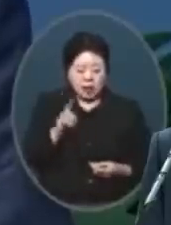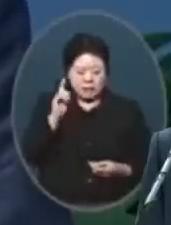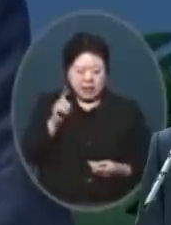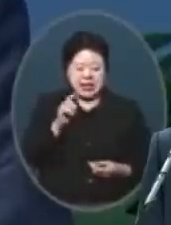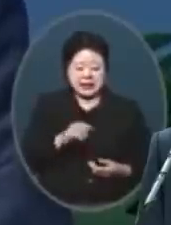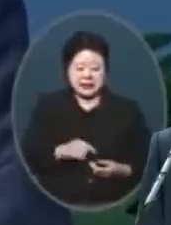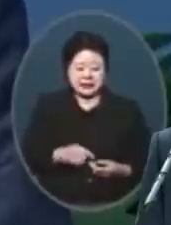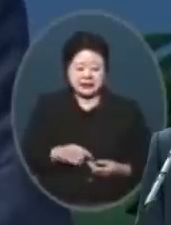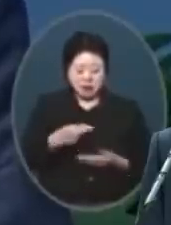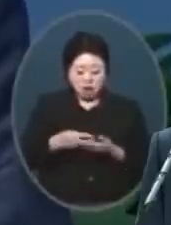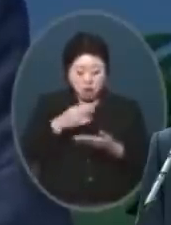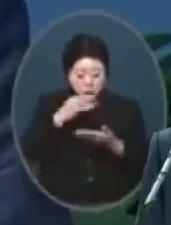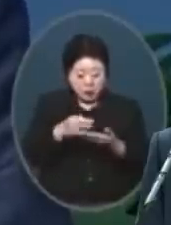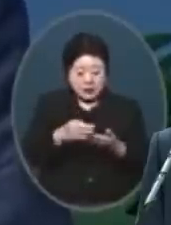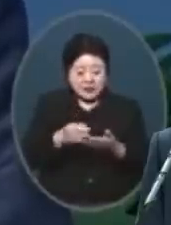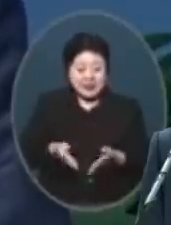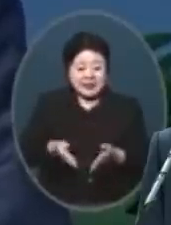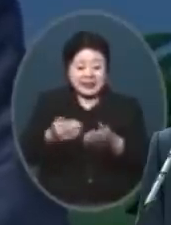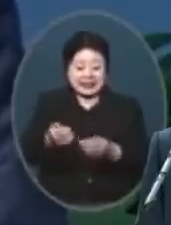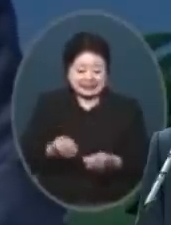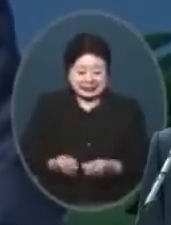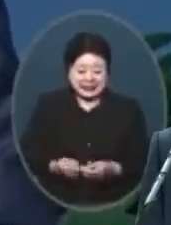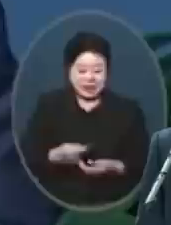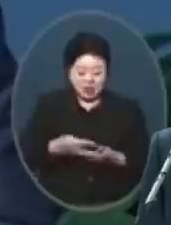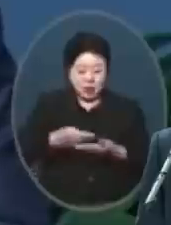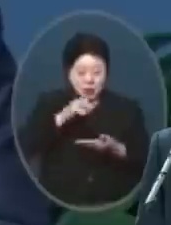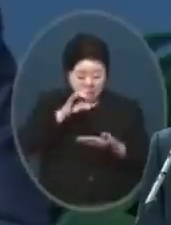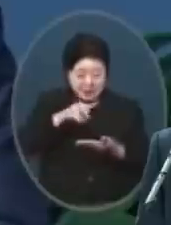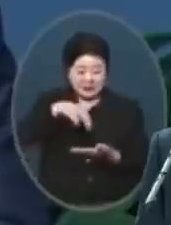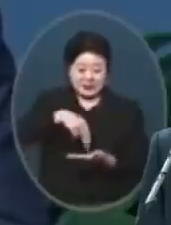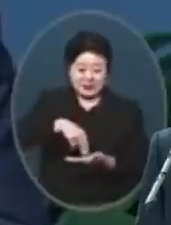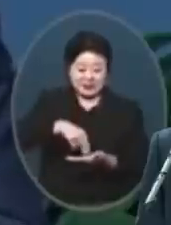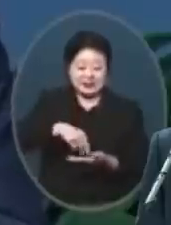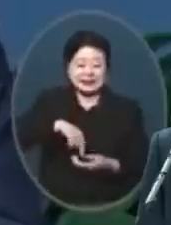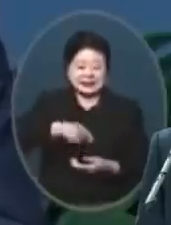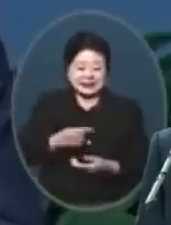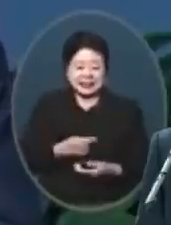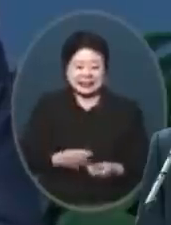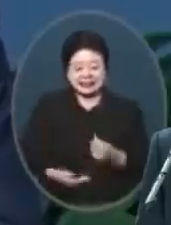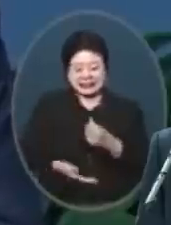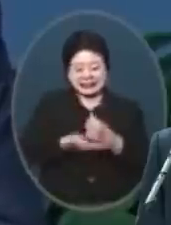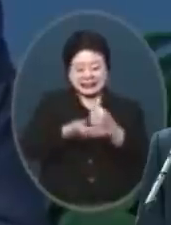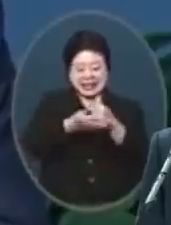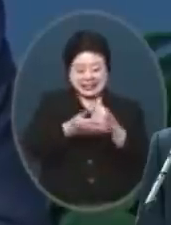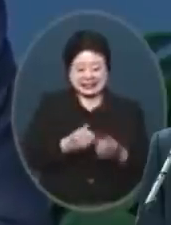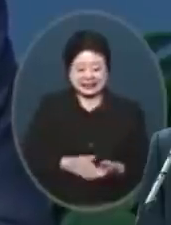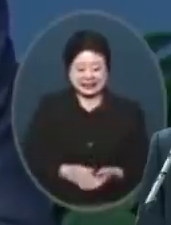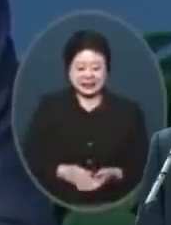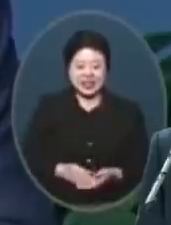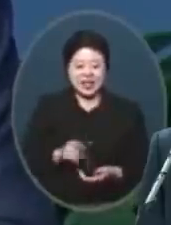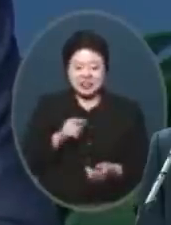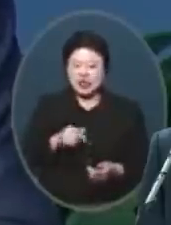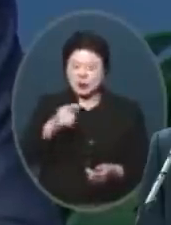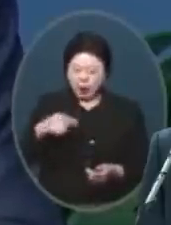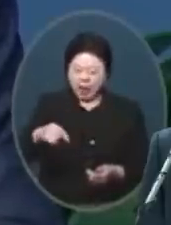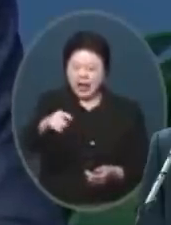매일마다 길거리에 나가기 전에 거울 앞에 서서 자기를 들어보고, 석봉아,